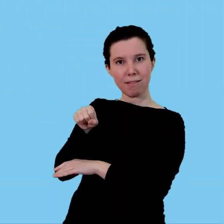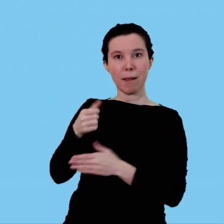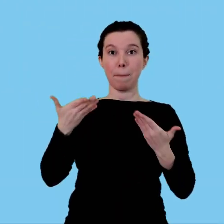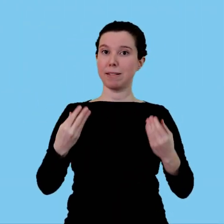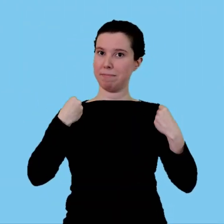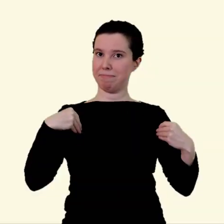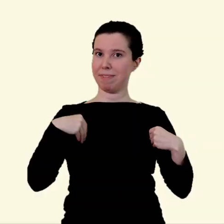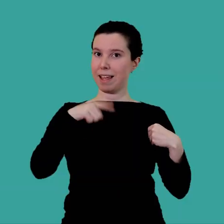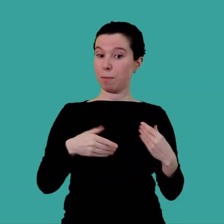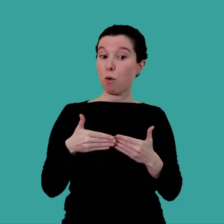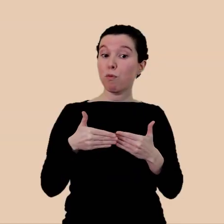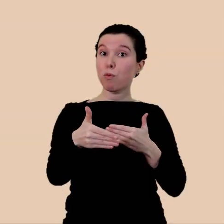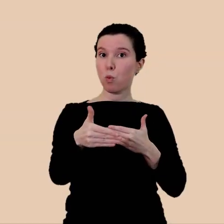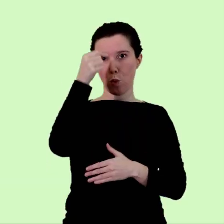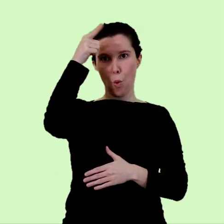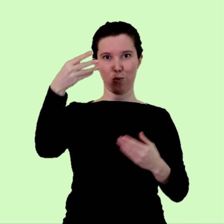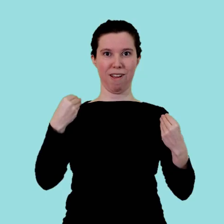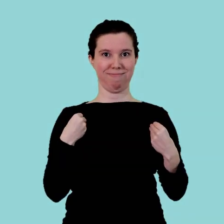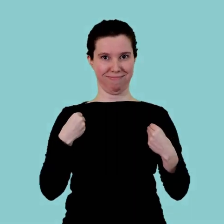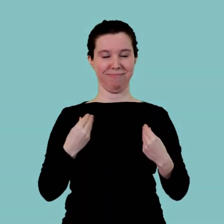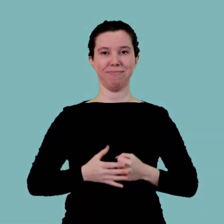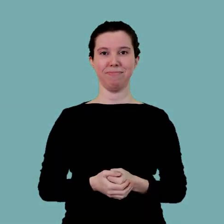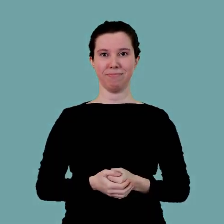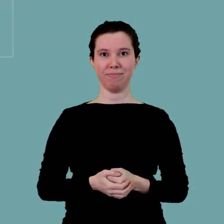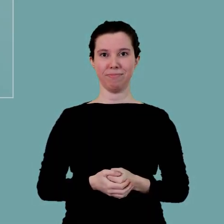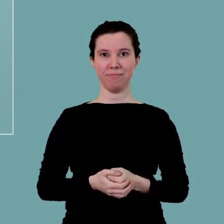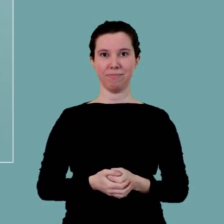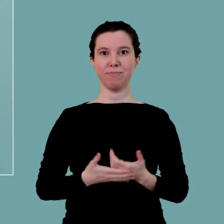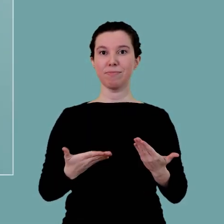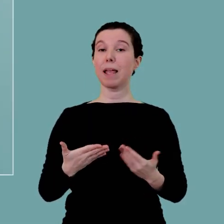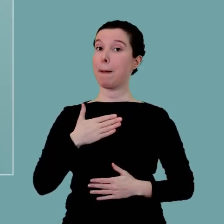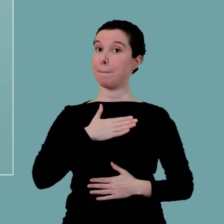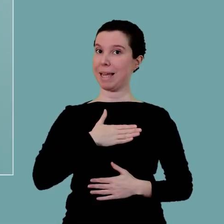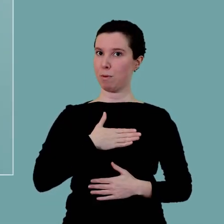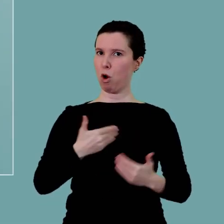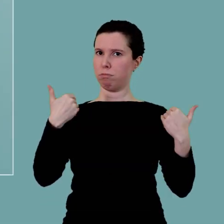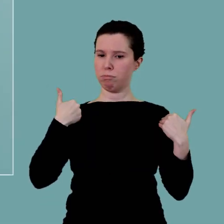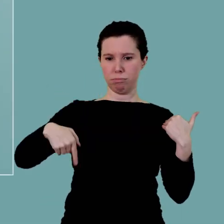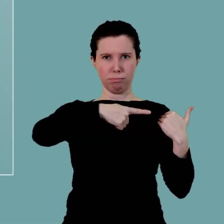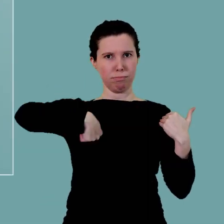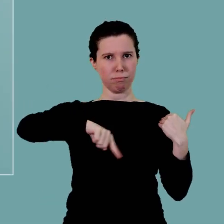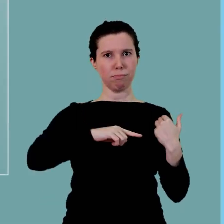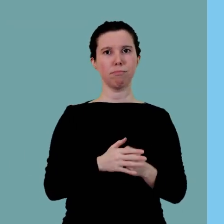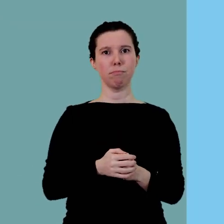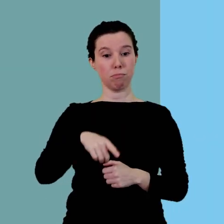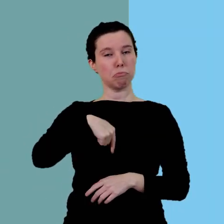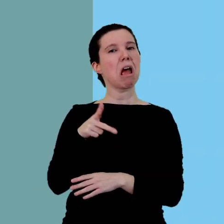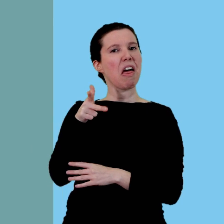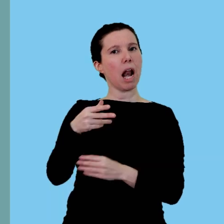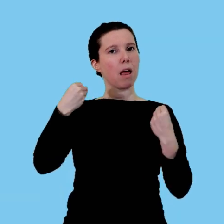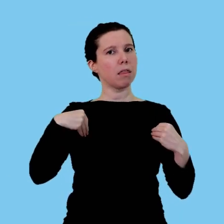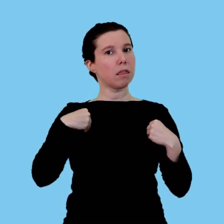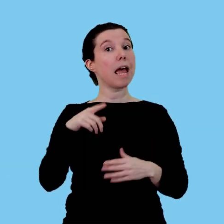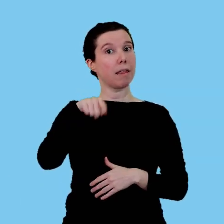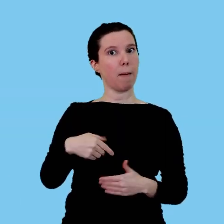passat, gaudir del present i mantenir viva la cultura per al nostre futur. El patrimoni és de tothom i